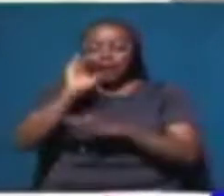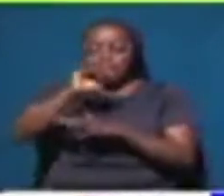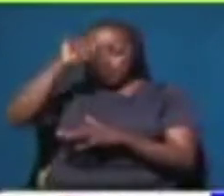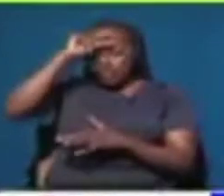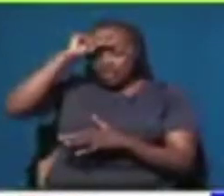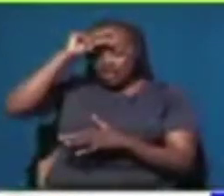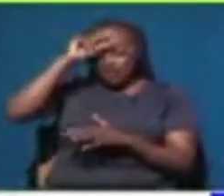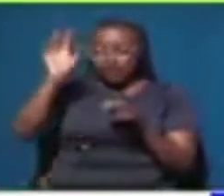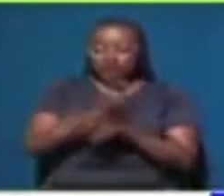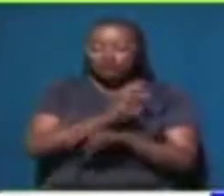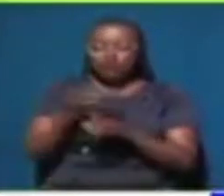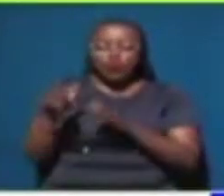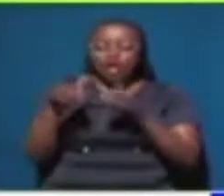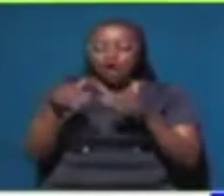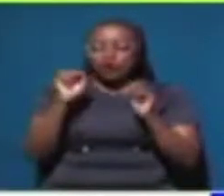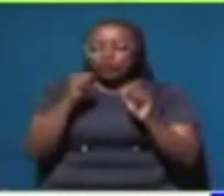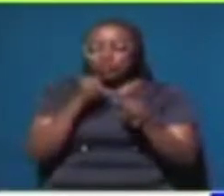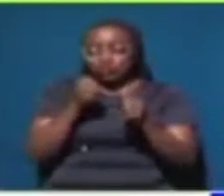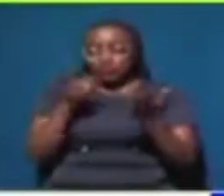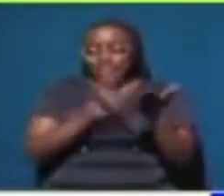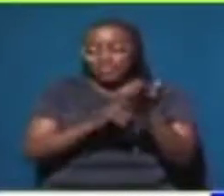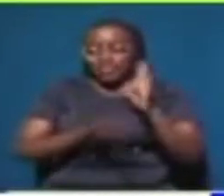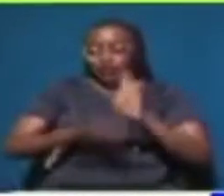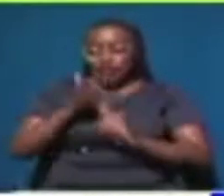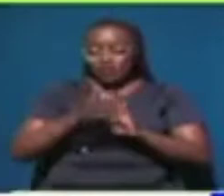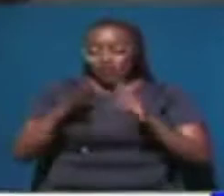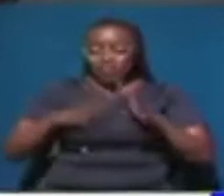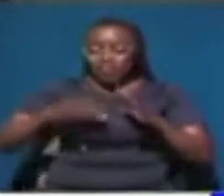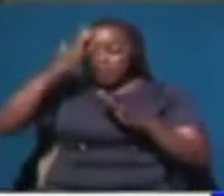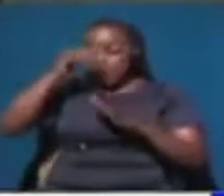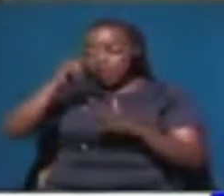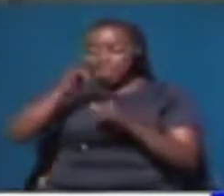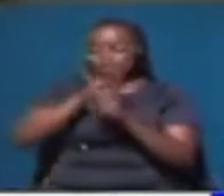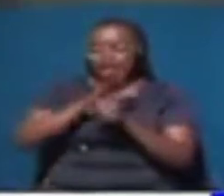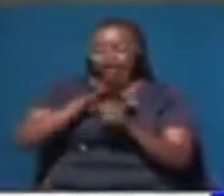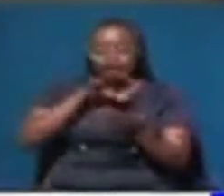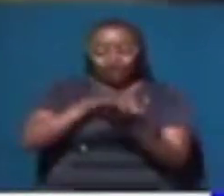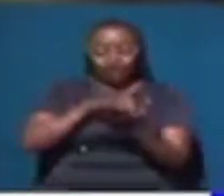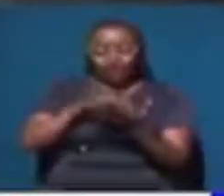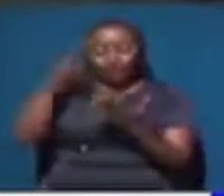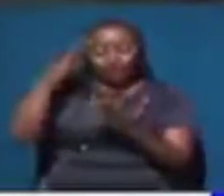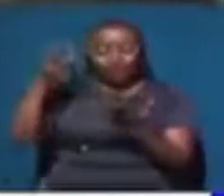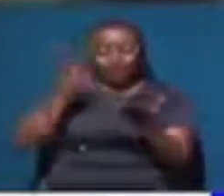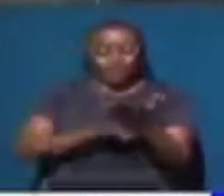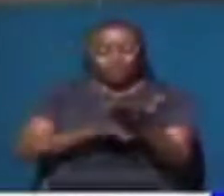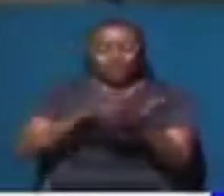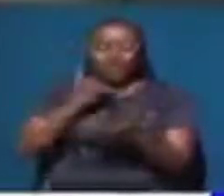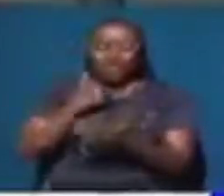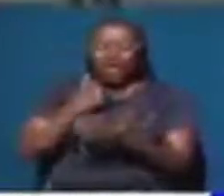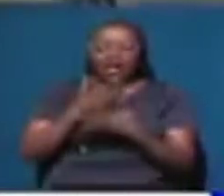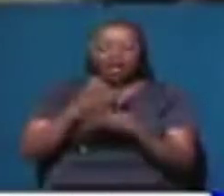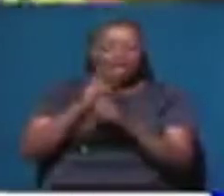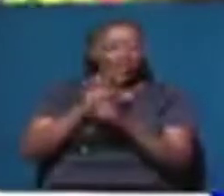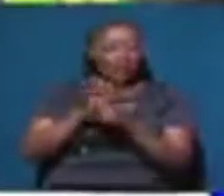thirikari yethe njĩra cia gũtabania wandĩkithia ũyũ na ihenya makiuga ceceni-inĩ nyingĩ cia wĩyandĩkithia nĩ kũrakorwo na